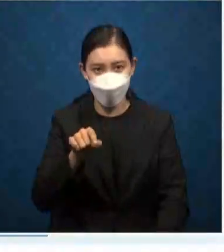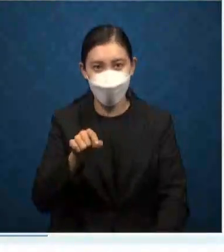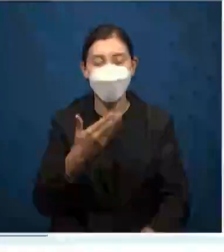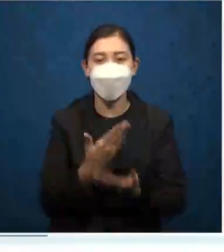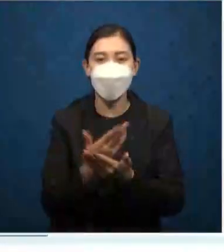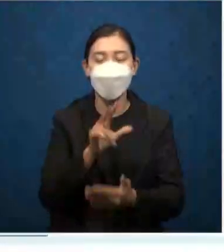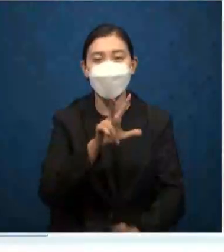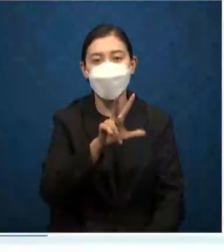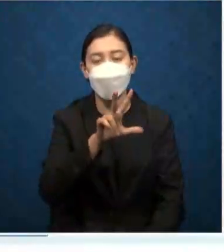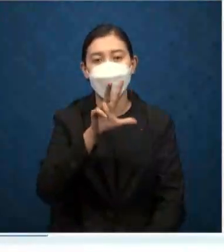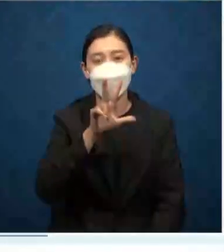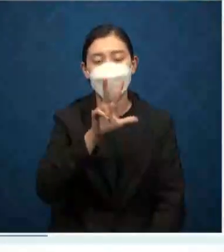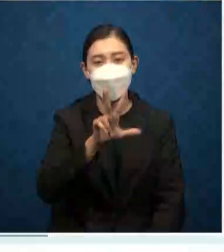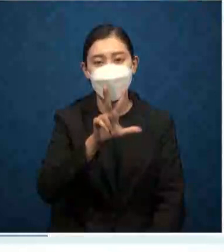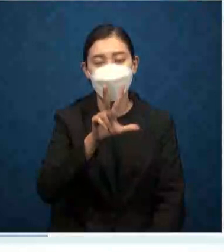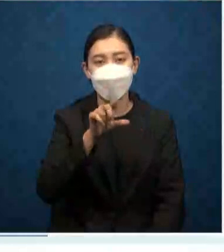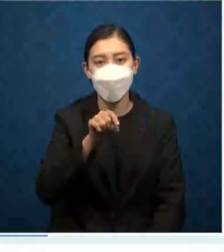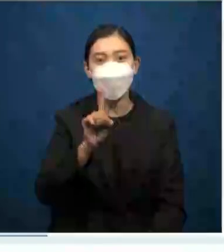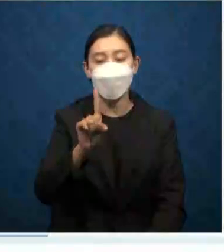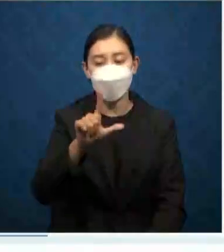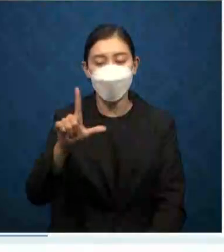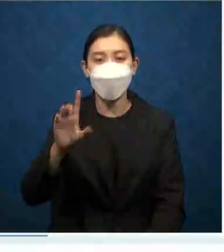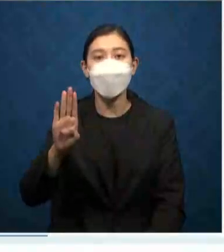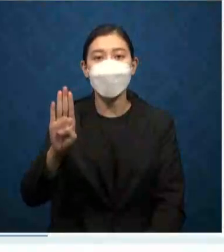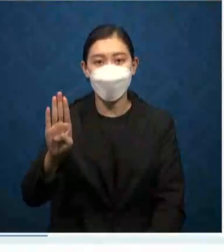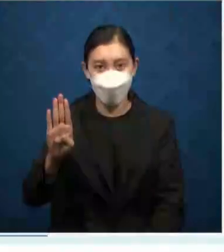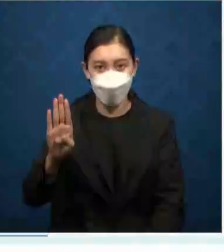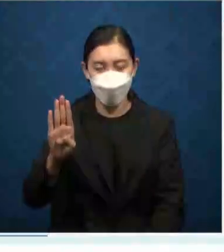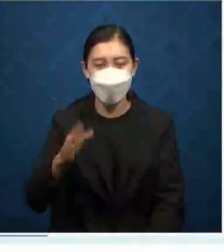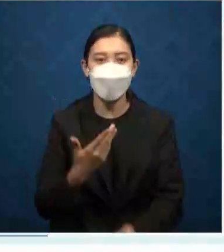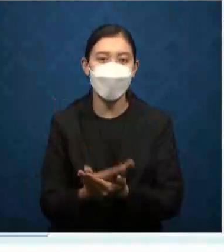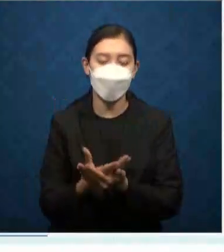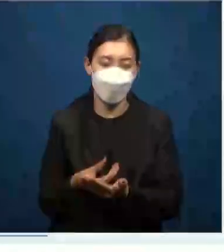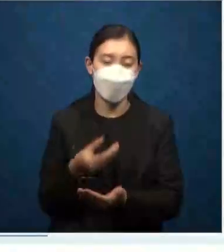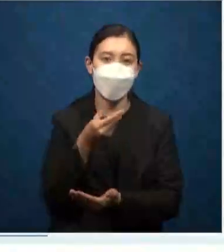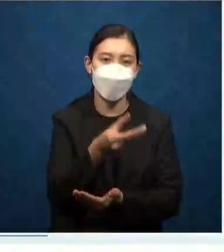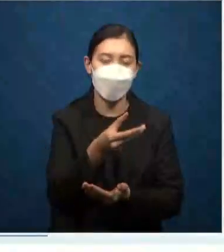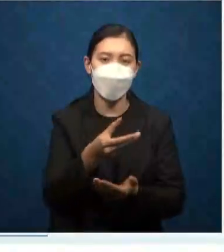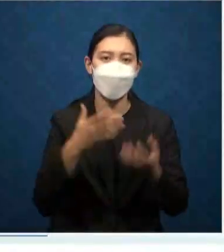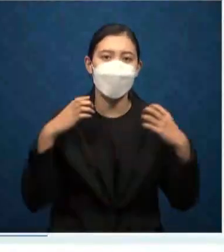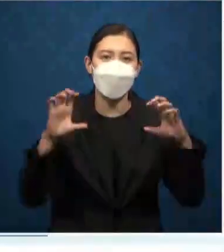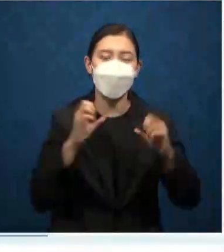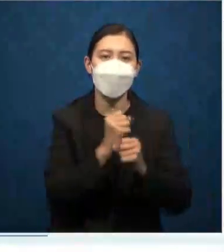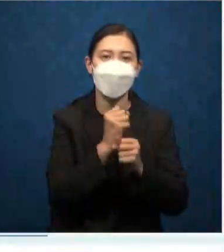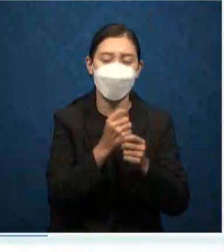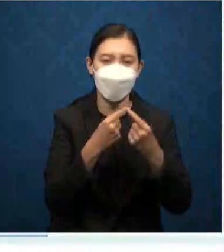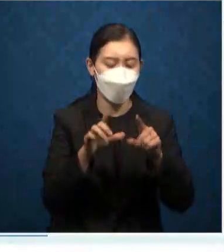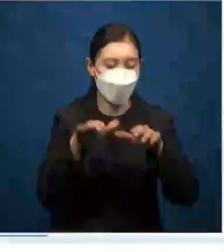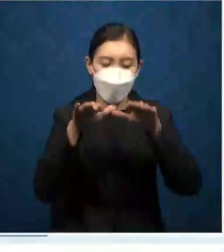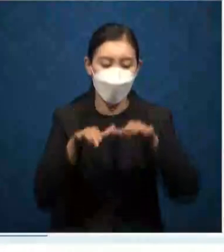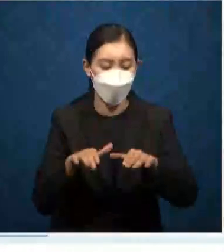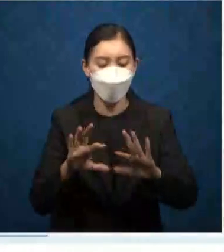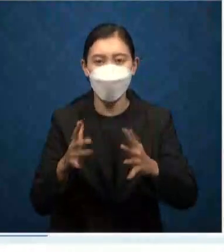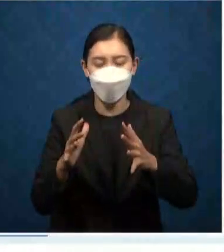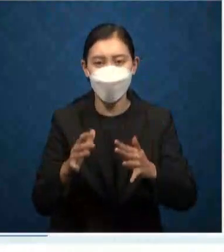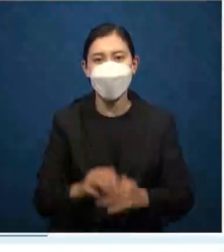าน 3.1 เศษๆล้านบาทเนี่ยนะครับเป็นงบบุคลากรไม่ลดลงเลยครับถ้าเป็นบริษัทของเ